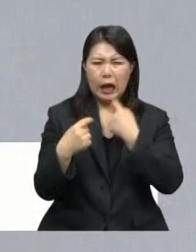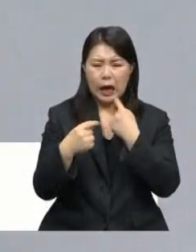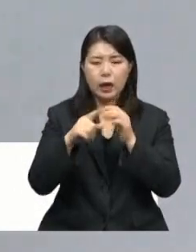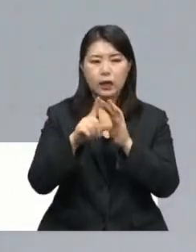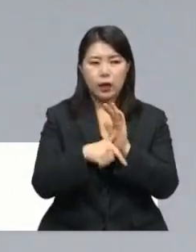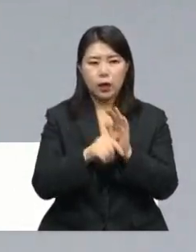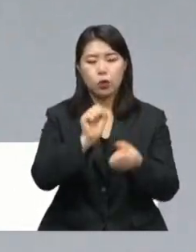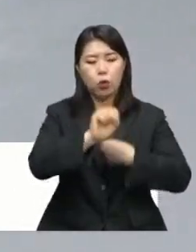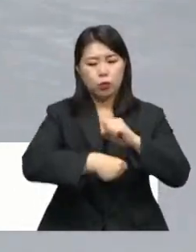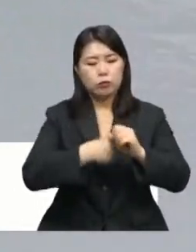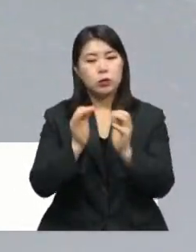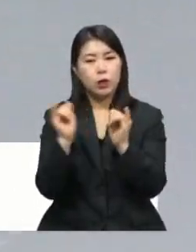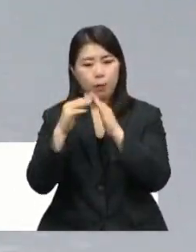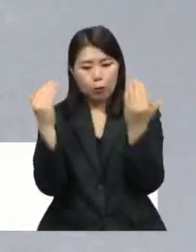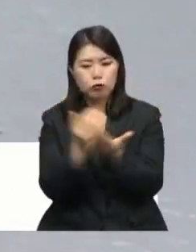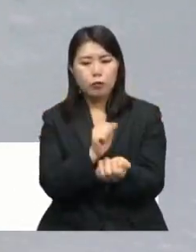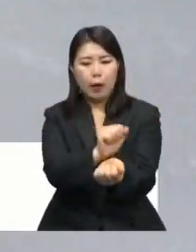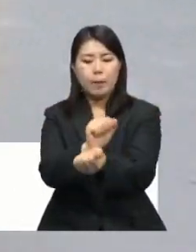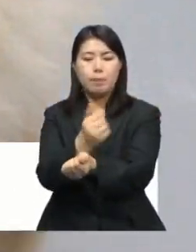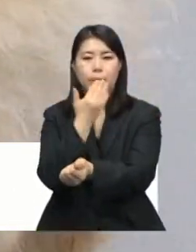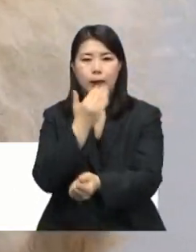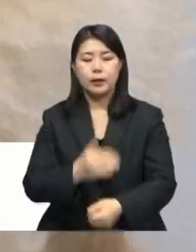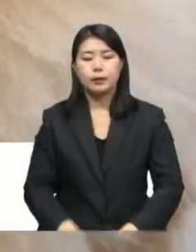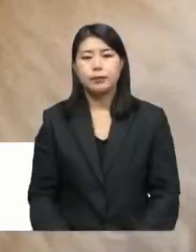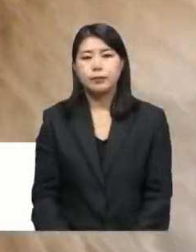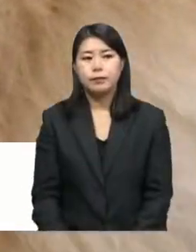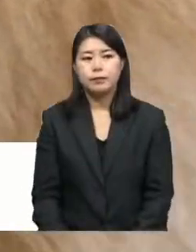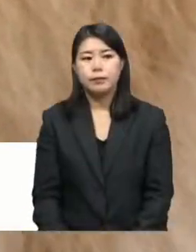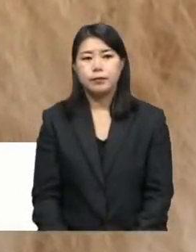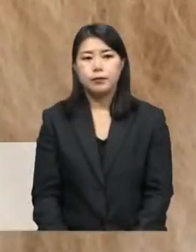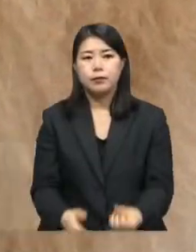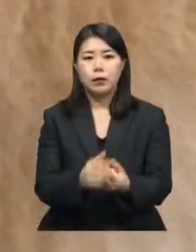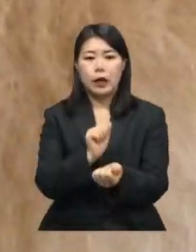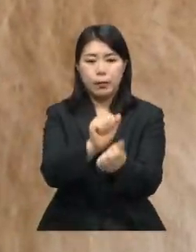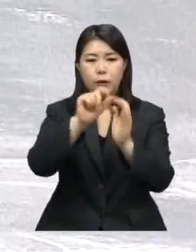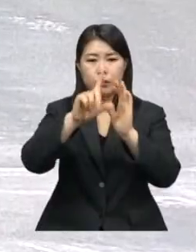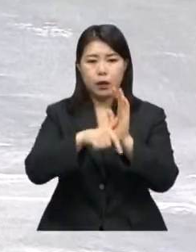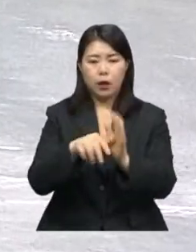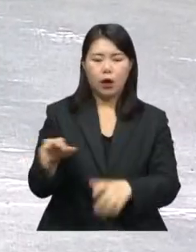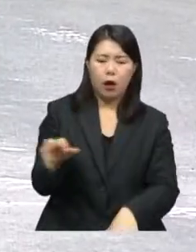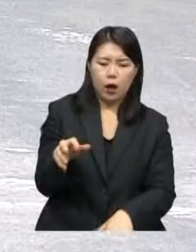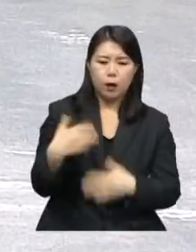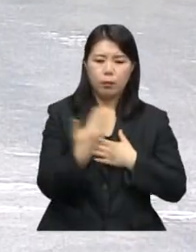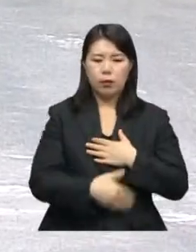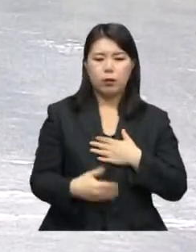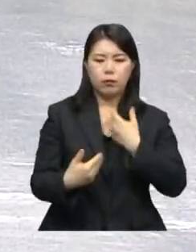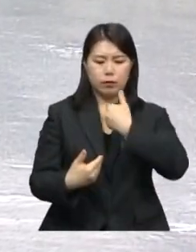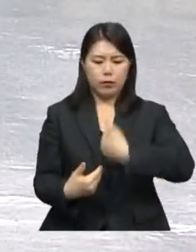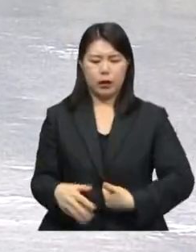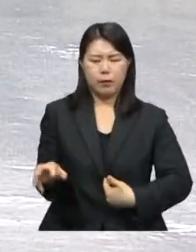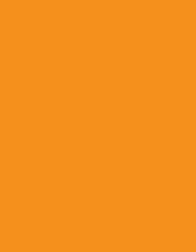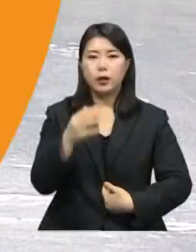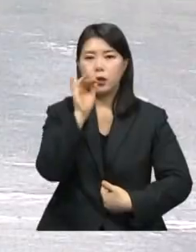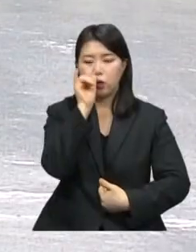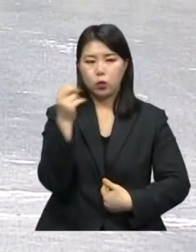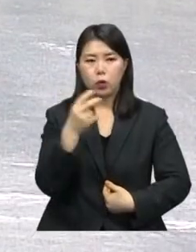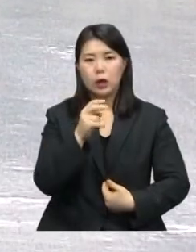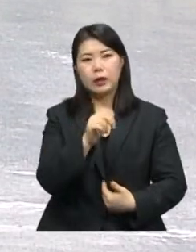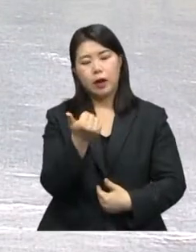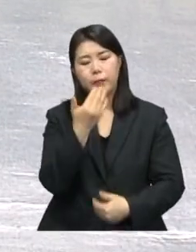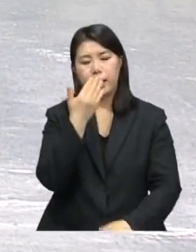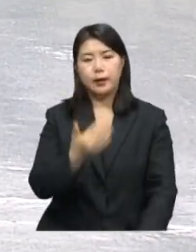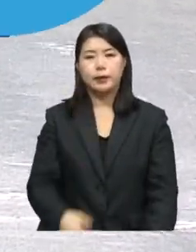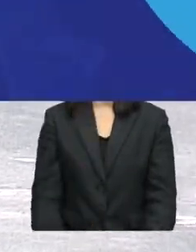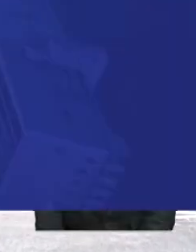통해 동물과 사람 모두을 수 있는 전염병으로 감염시 경이나 신체마비 증세가 있고 심하면 사망할 수